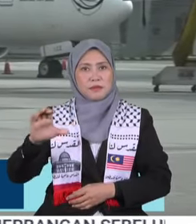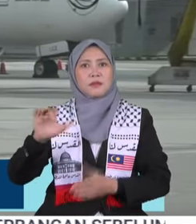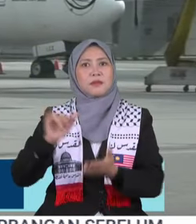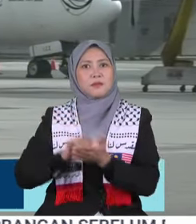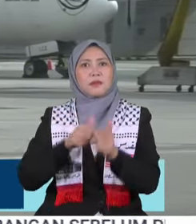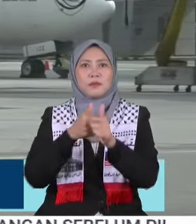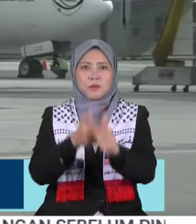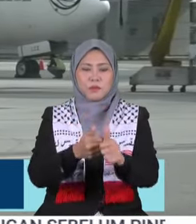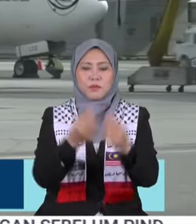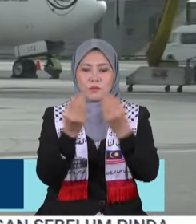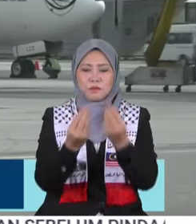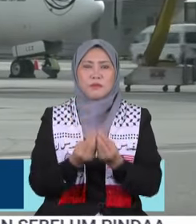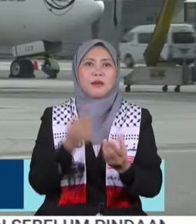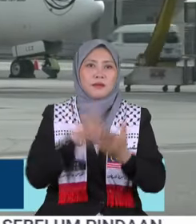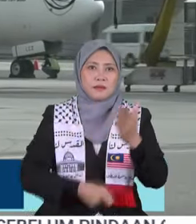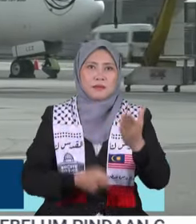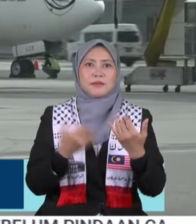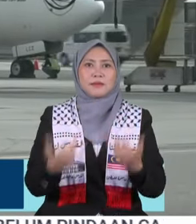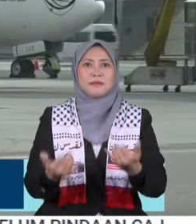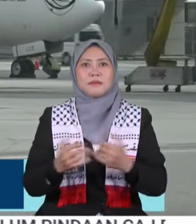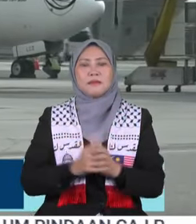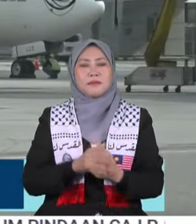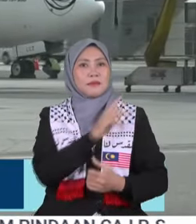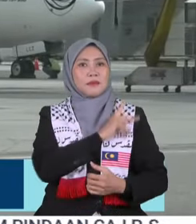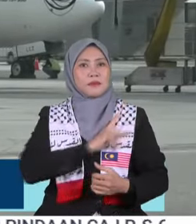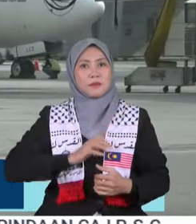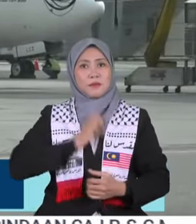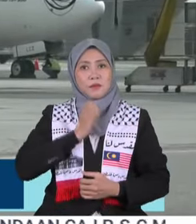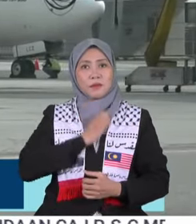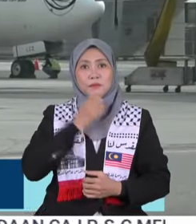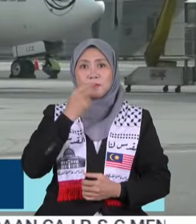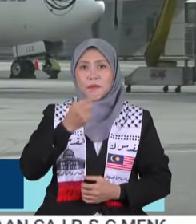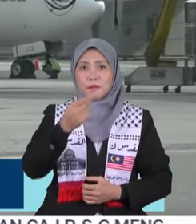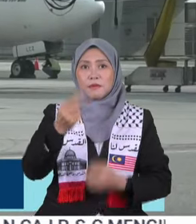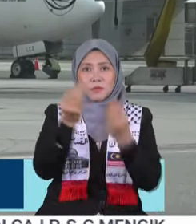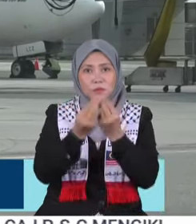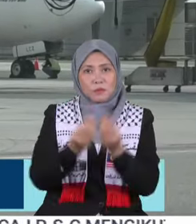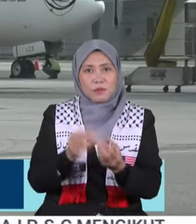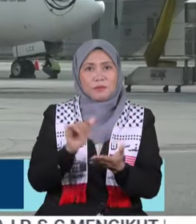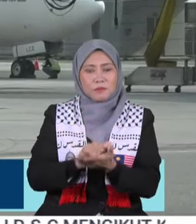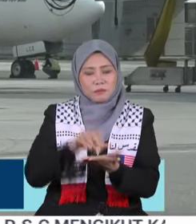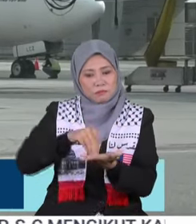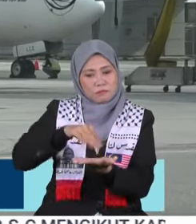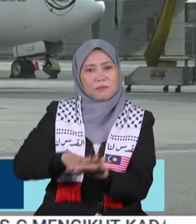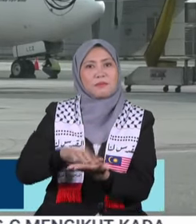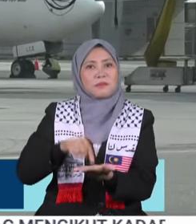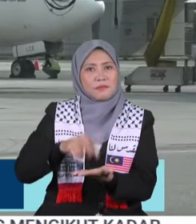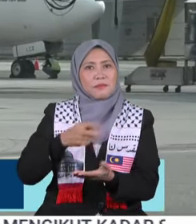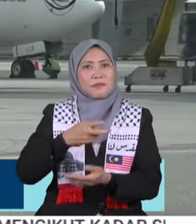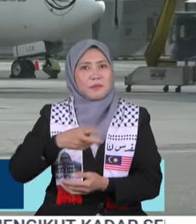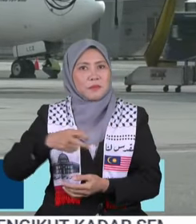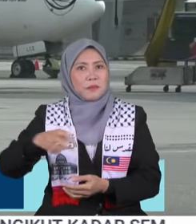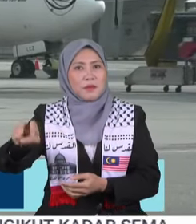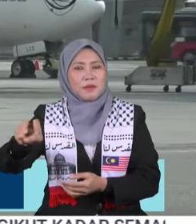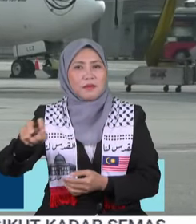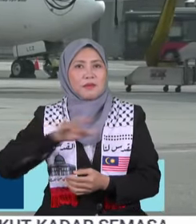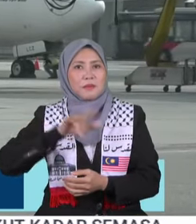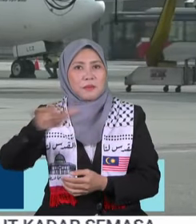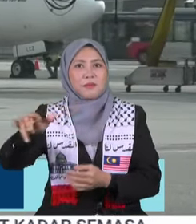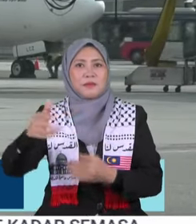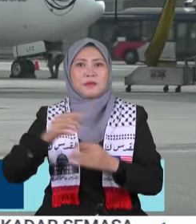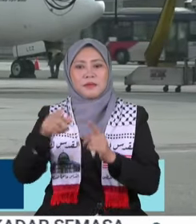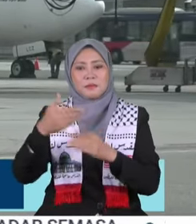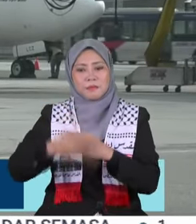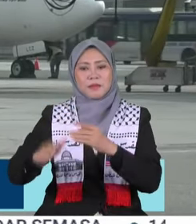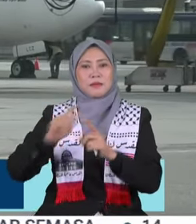adalah mengikut kadar semasa. Ketua Pegawai Eksekutifnya berkata, kadar itu terpakai bagi perjalanan pada atau